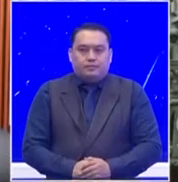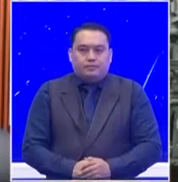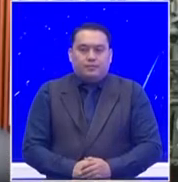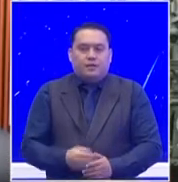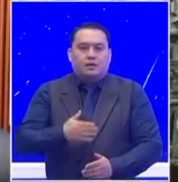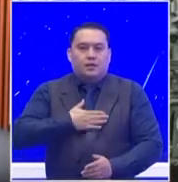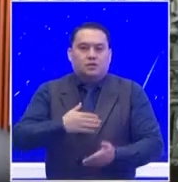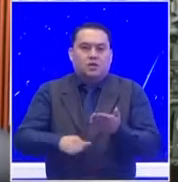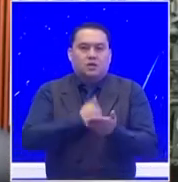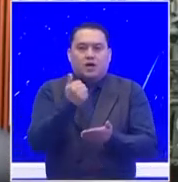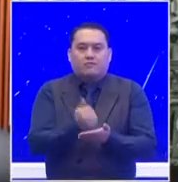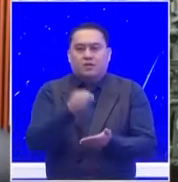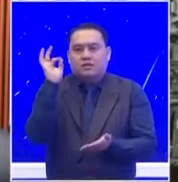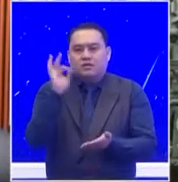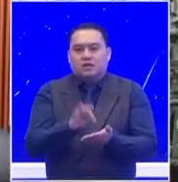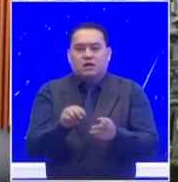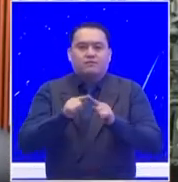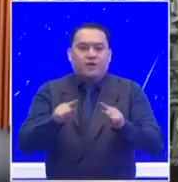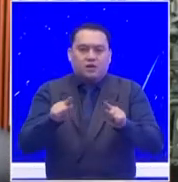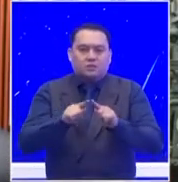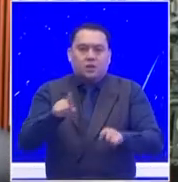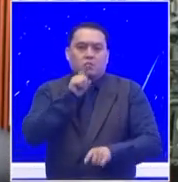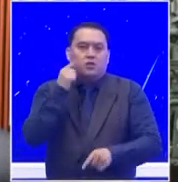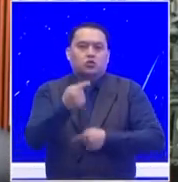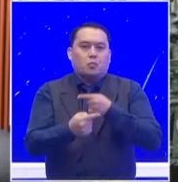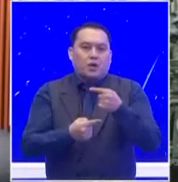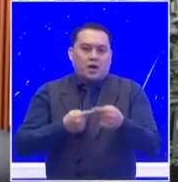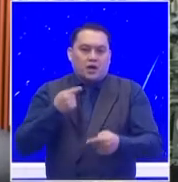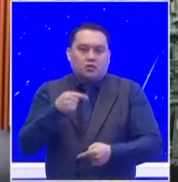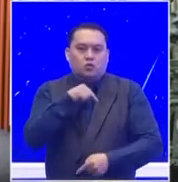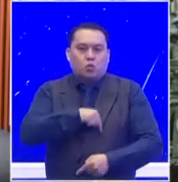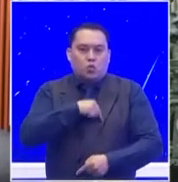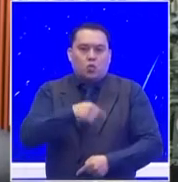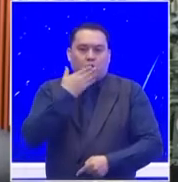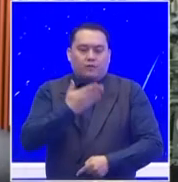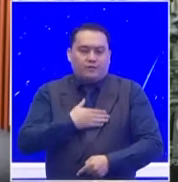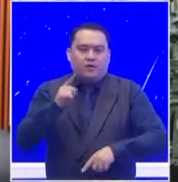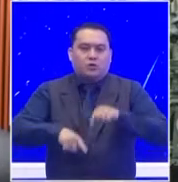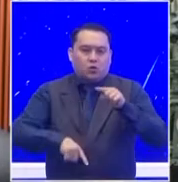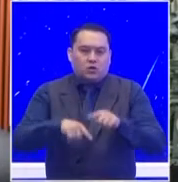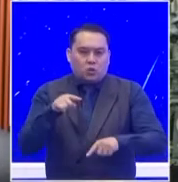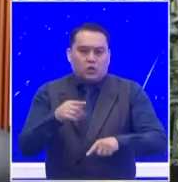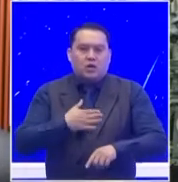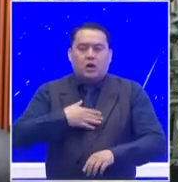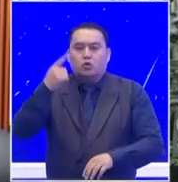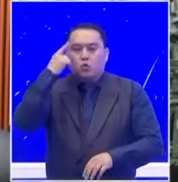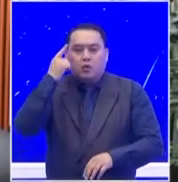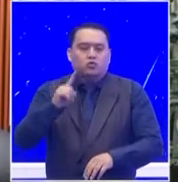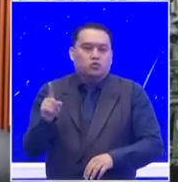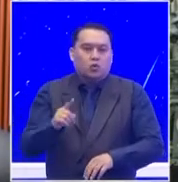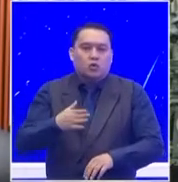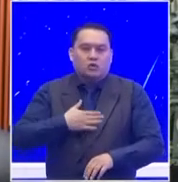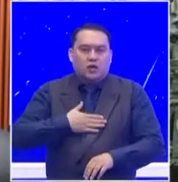Наша главная цель – это воспитание нашего подрастающего поколения в духе нашего казахстанского патриотизма. И я думаю, что